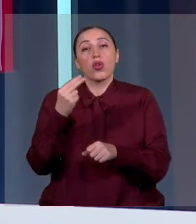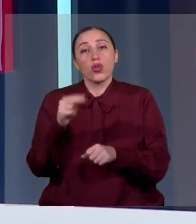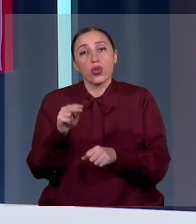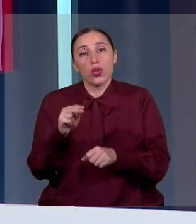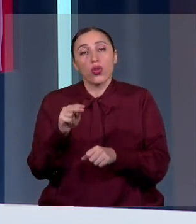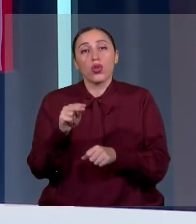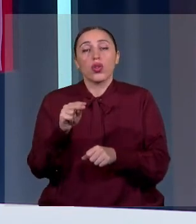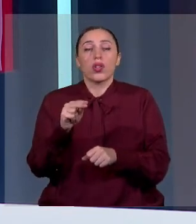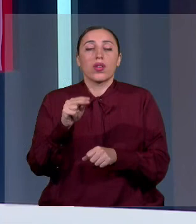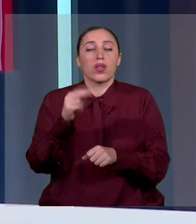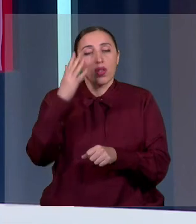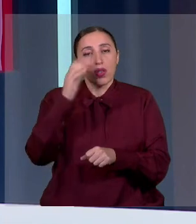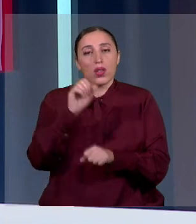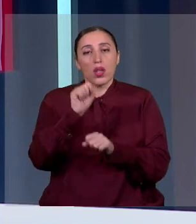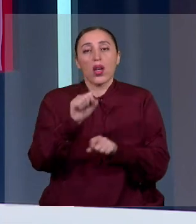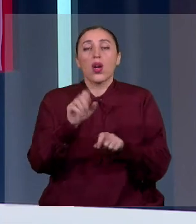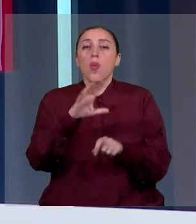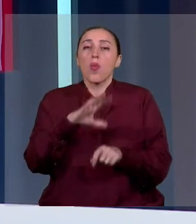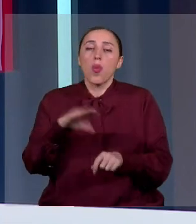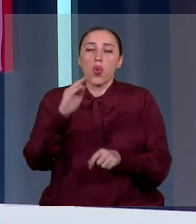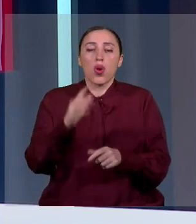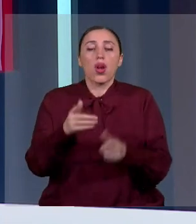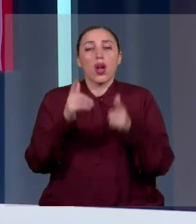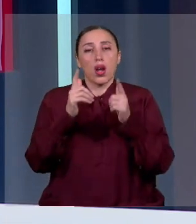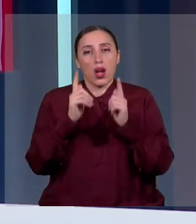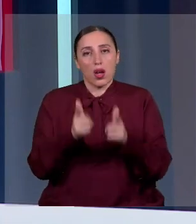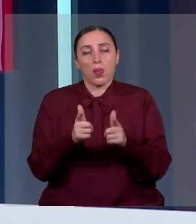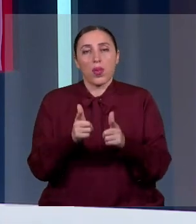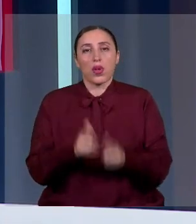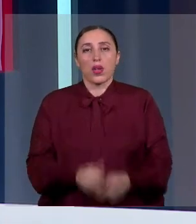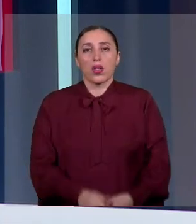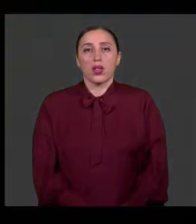կանգնելու հարցում այժմ Արևմուտքում բոլորը համակարծիք են։